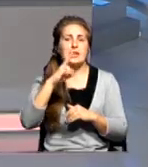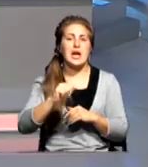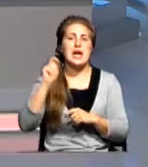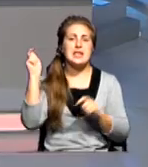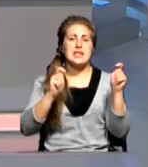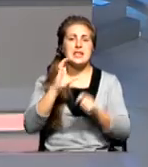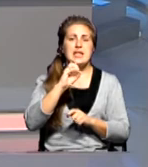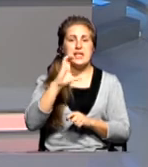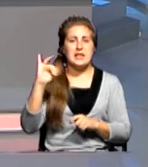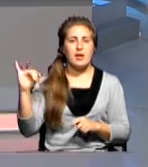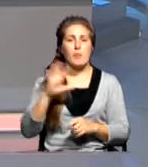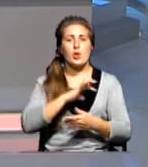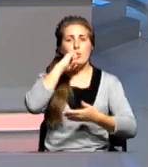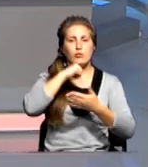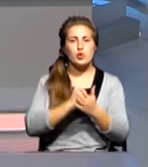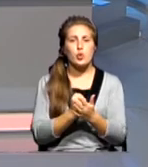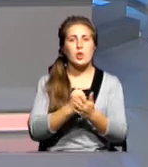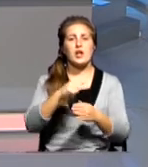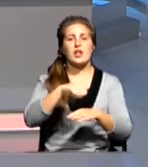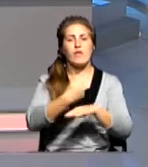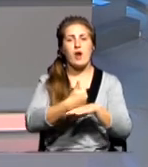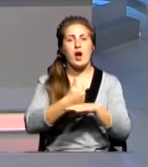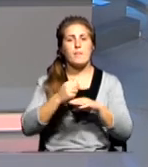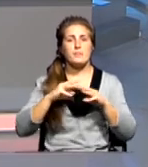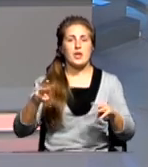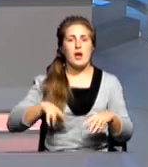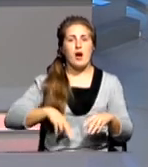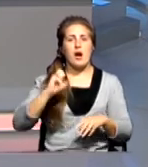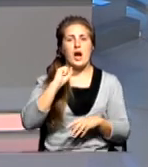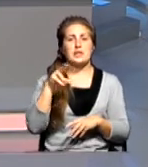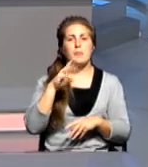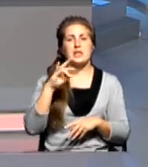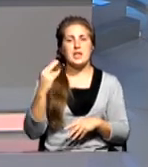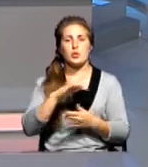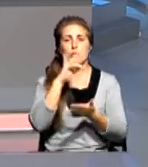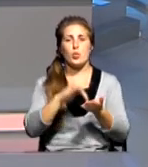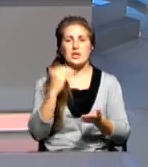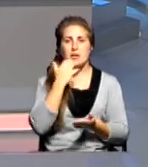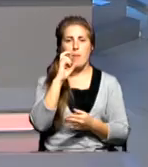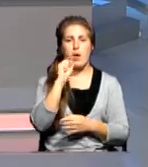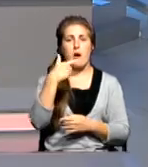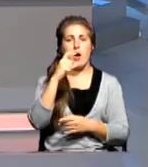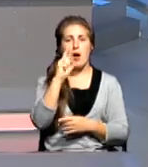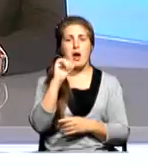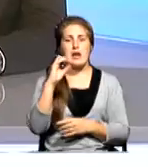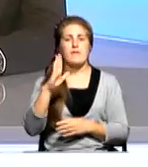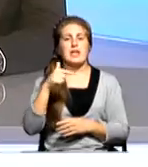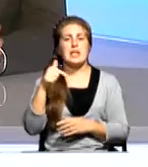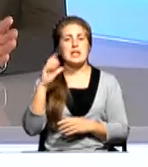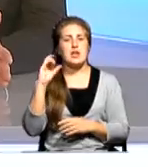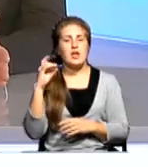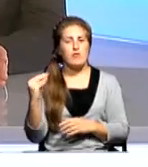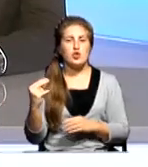уже был утвержден утвержден глава администрации города симферополь бахарев геннадий сергеевич и действительно